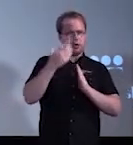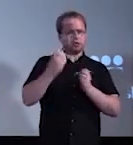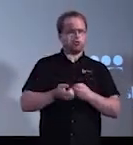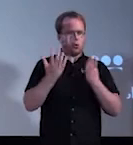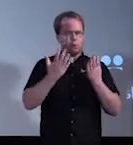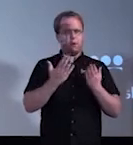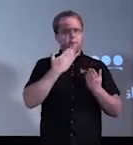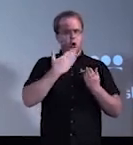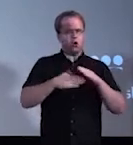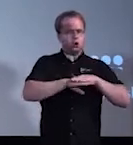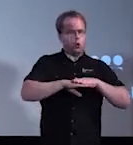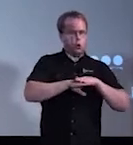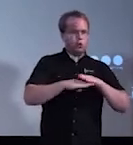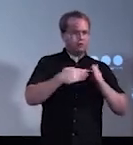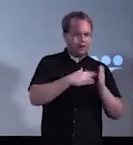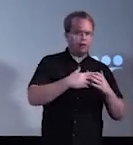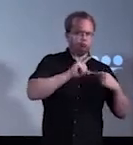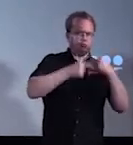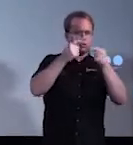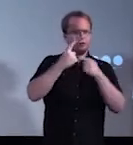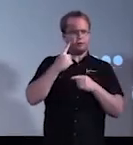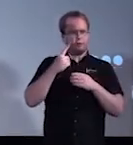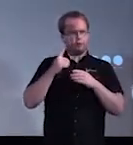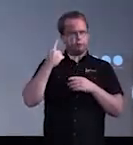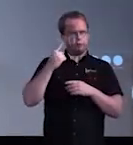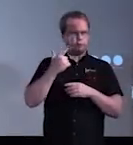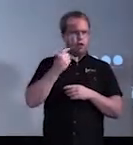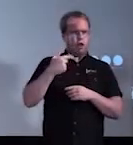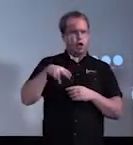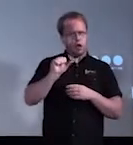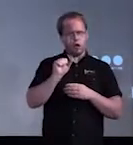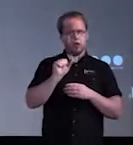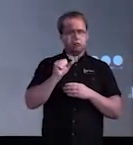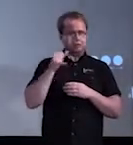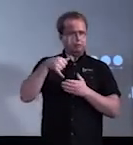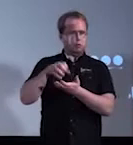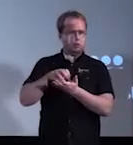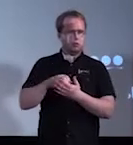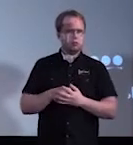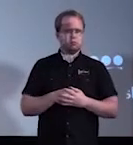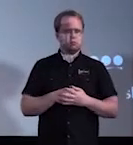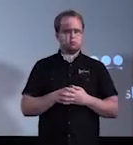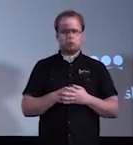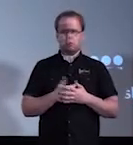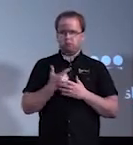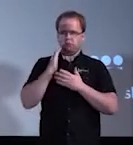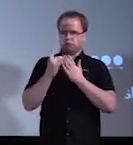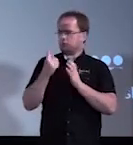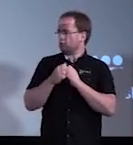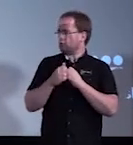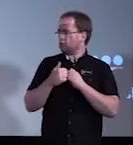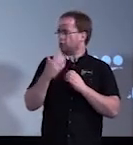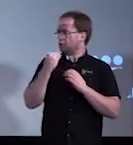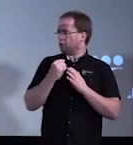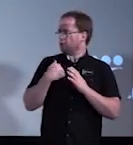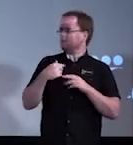grogrunden av talangutveckling och förståelse för film ute i samhället. Och förlåt. Får jag bara lägga till också en sak som jag glömde min, varför jag